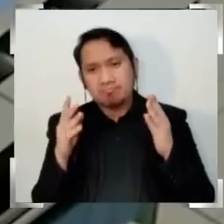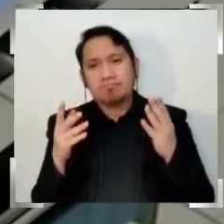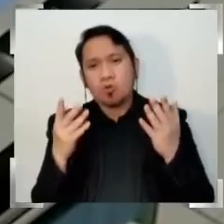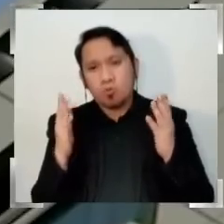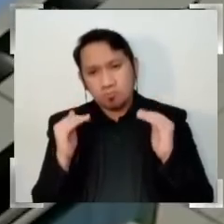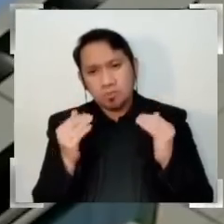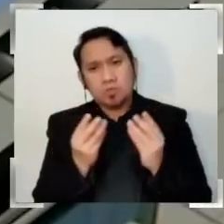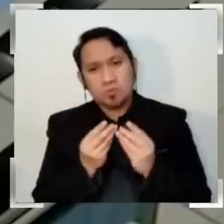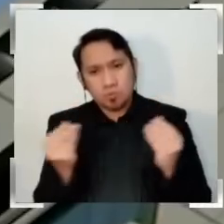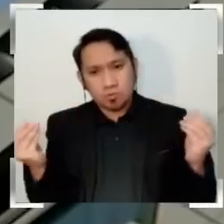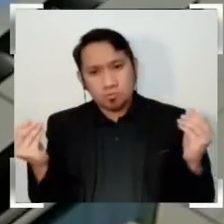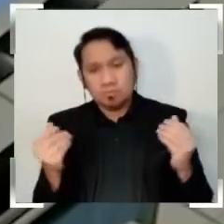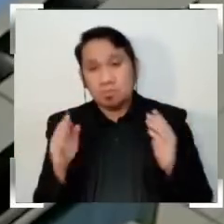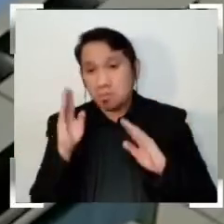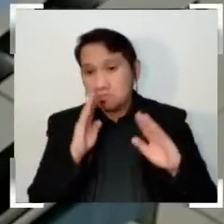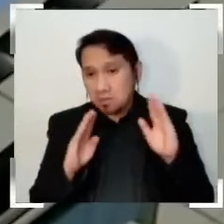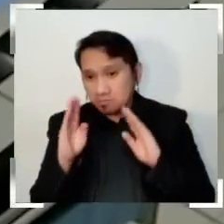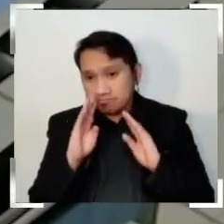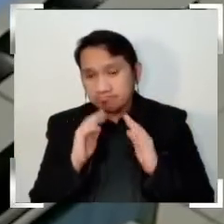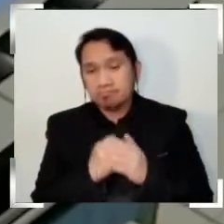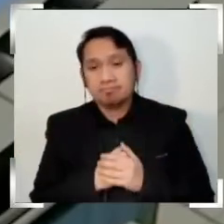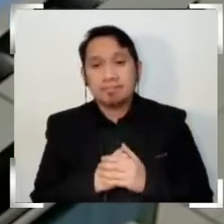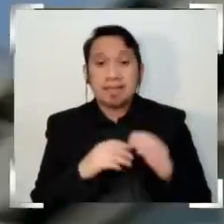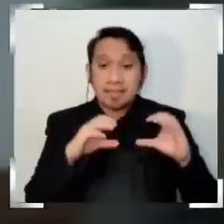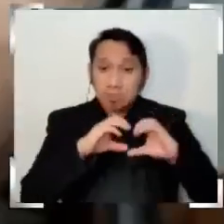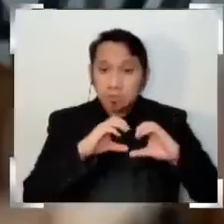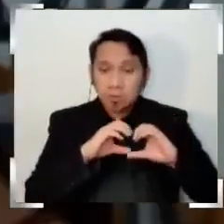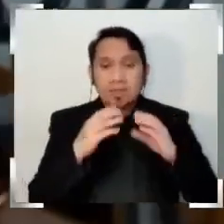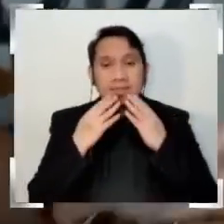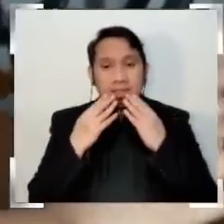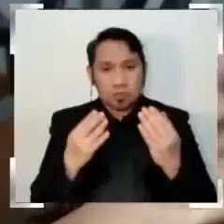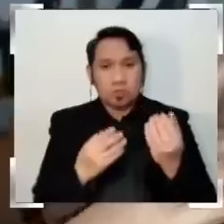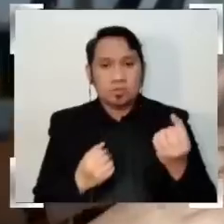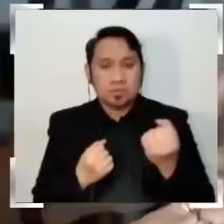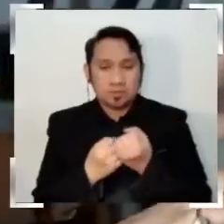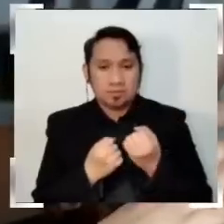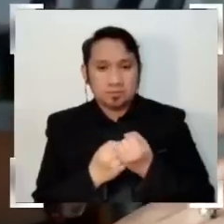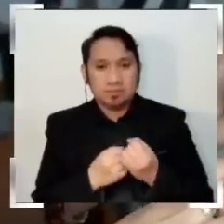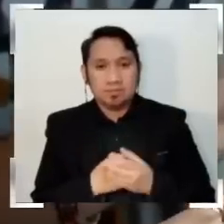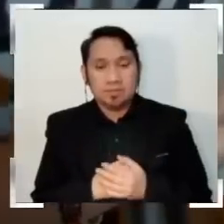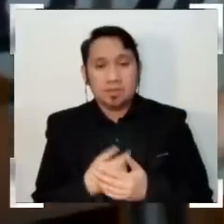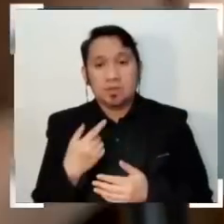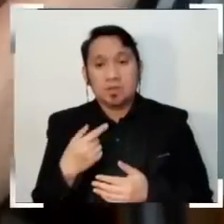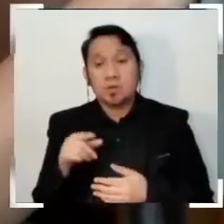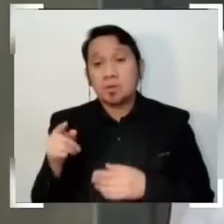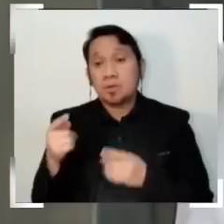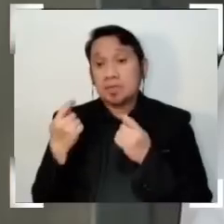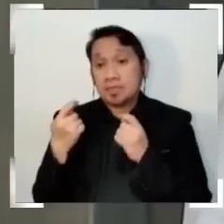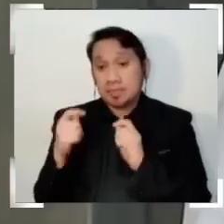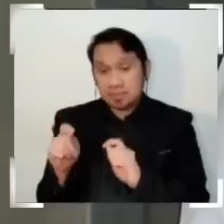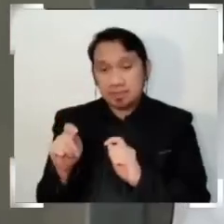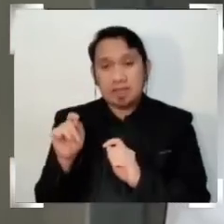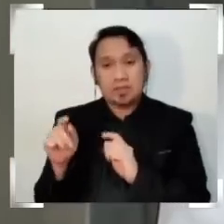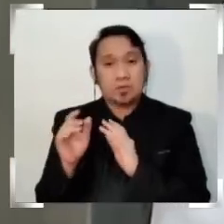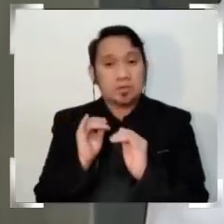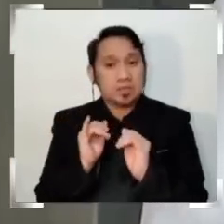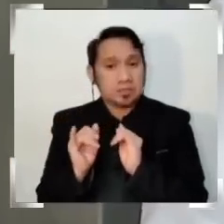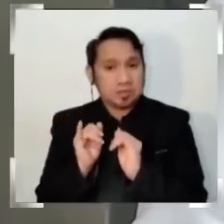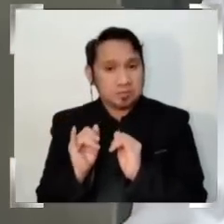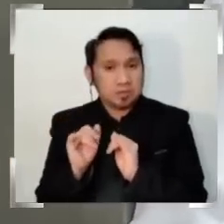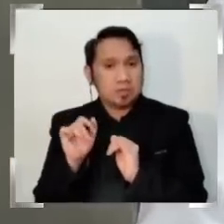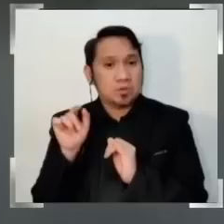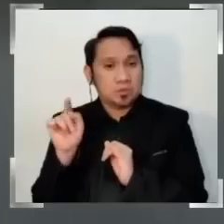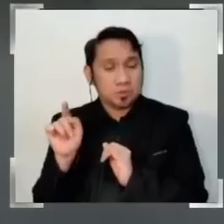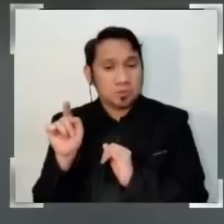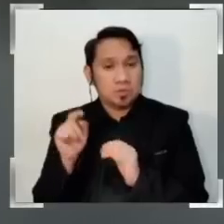ang Kapuso Network sa patuloy niyong suporta. Sinusubukan pa ng GMA Integrated News na makuha ang panig ng